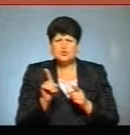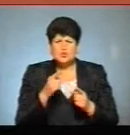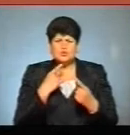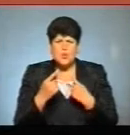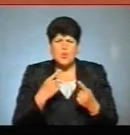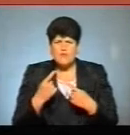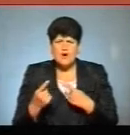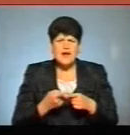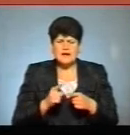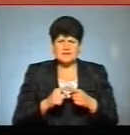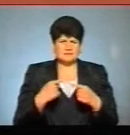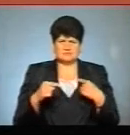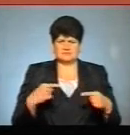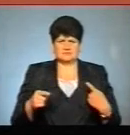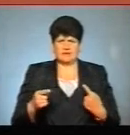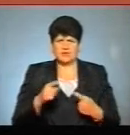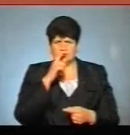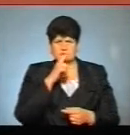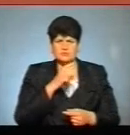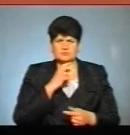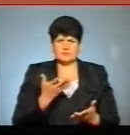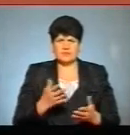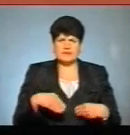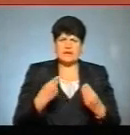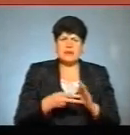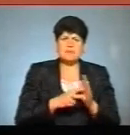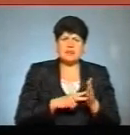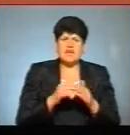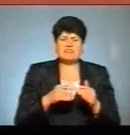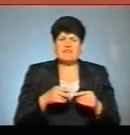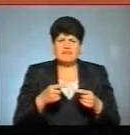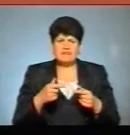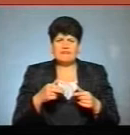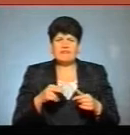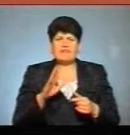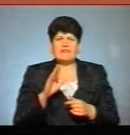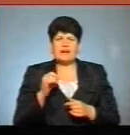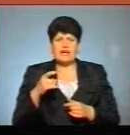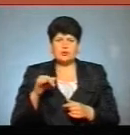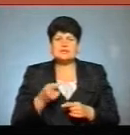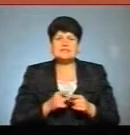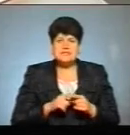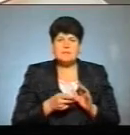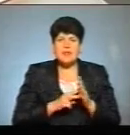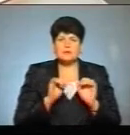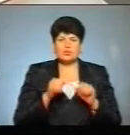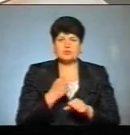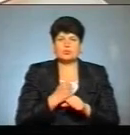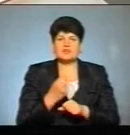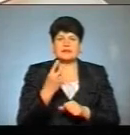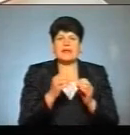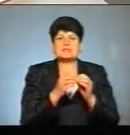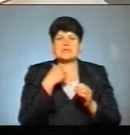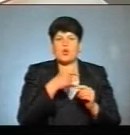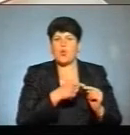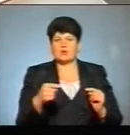це зовсім невнятно, воно не має. От дали якийсь план виходу. Цей план можна, вибачте, впроваджувати 10 років. Ну, ми 10